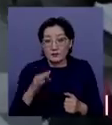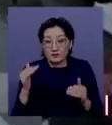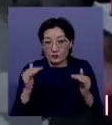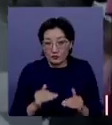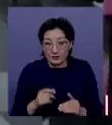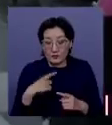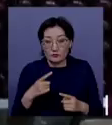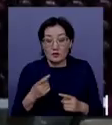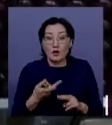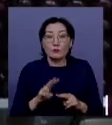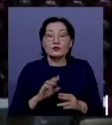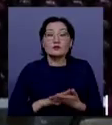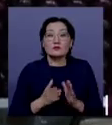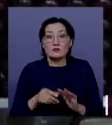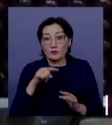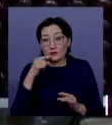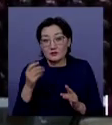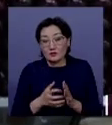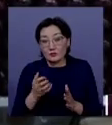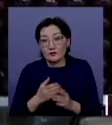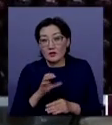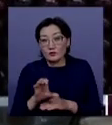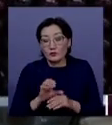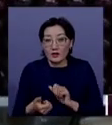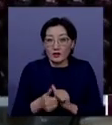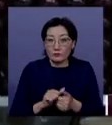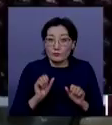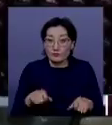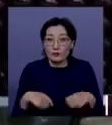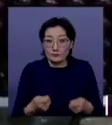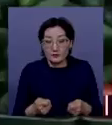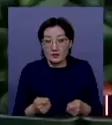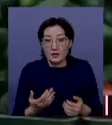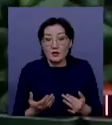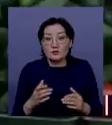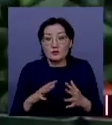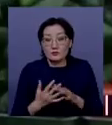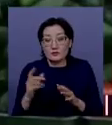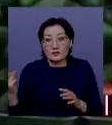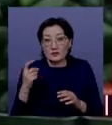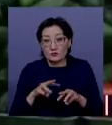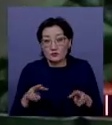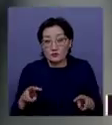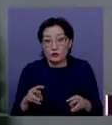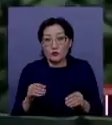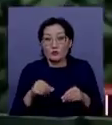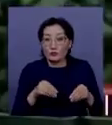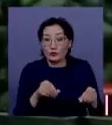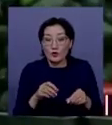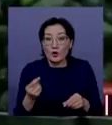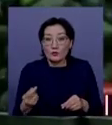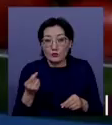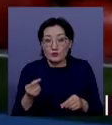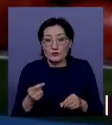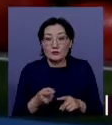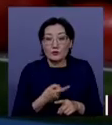де жасырмады. Бұл жағдай Ресеймен тапшы тауарлар алмасуға мүмкіндік беріп отыр. Ал ауыл шаруашылығы министрі он күріш, макарон,